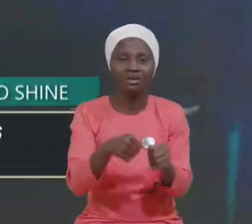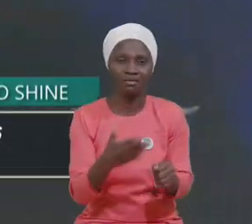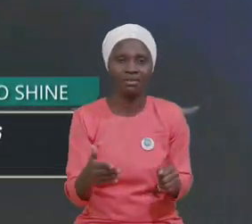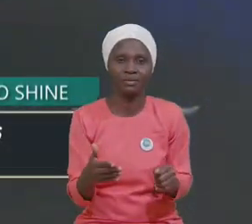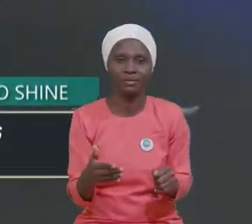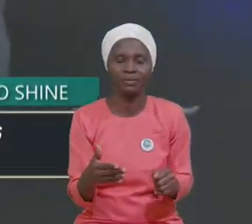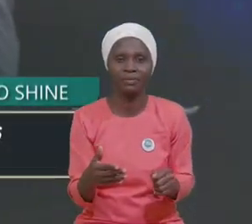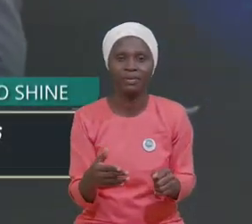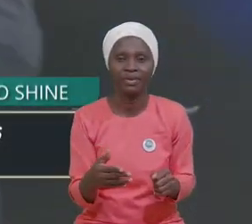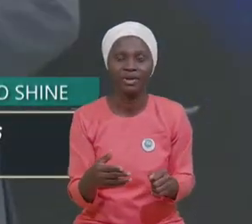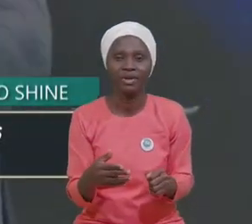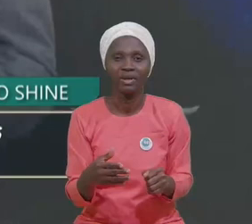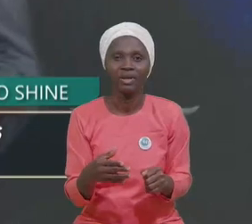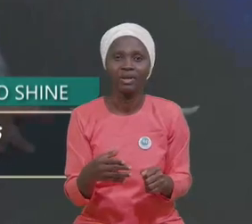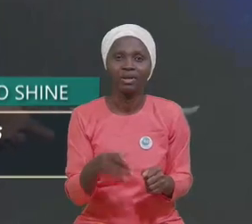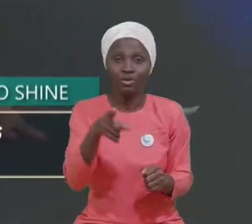l'eau toi-même.